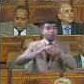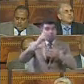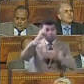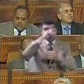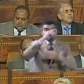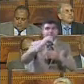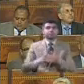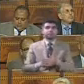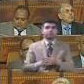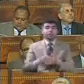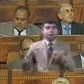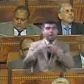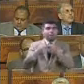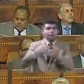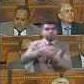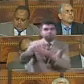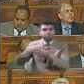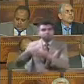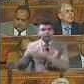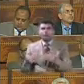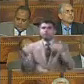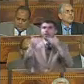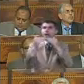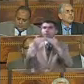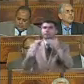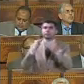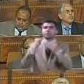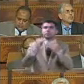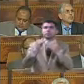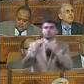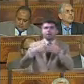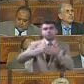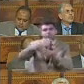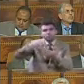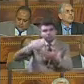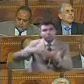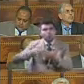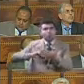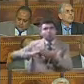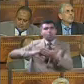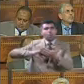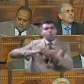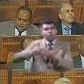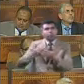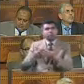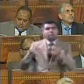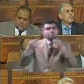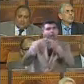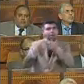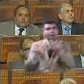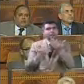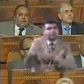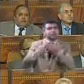الشيء بالنسبة للمصاريف، بالنسبة للمصاريف العمومية أو لا النفقات، النفقات العمومية كذلك عرفت